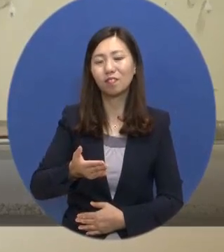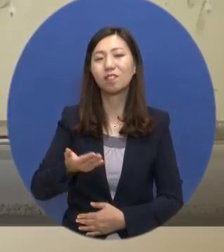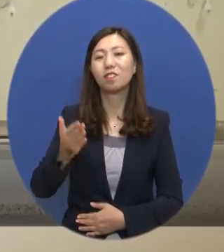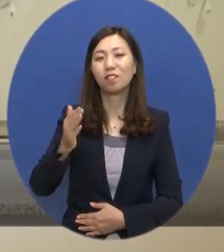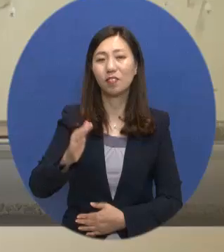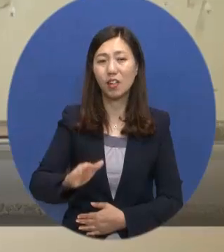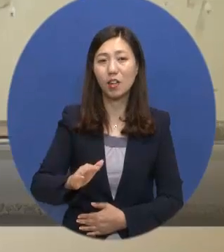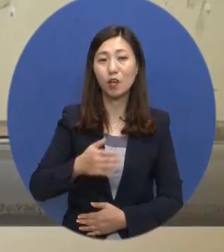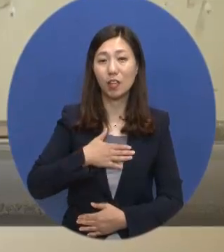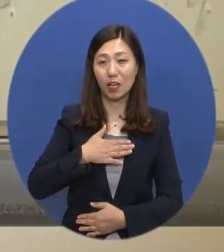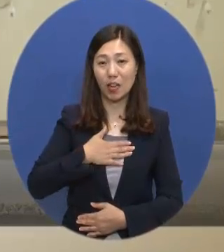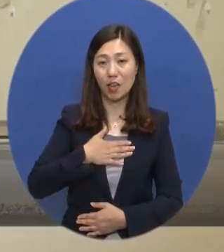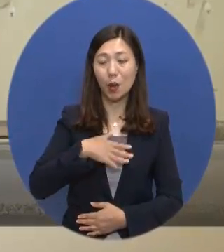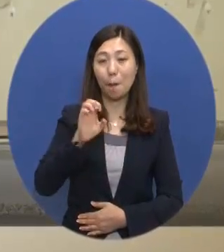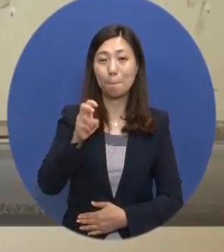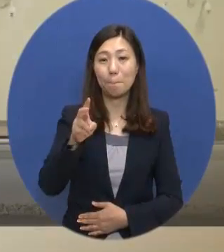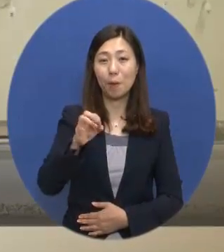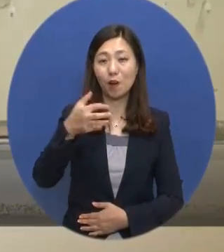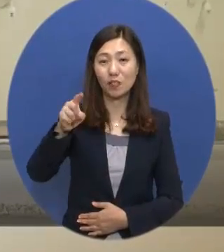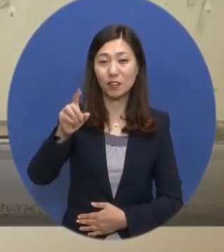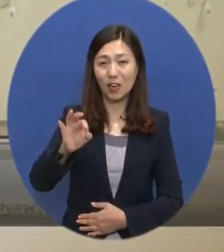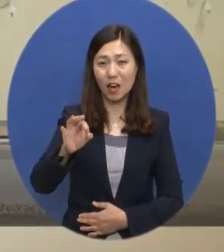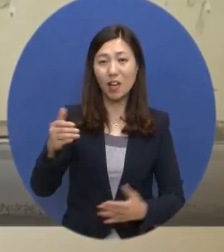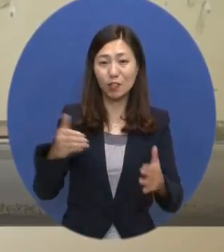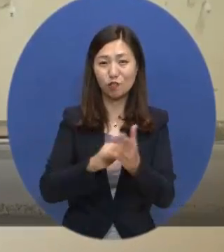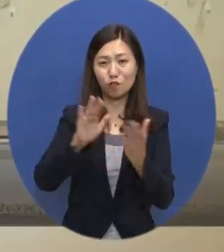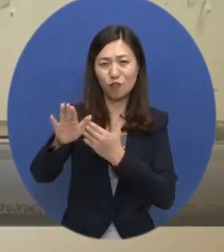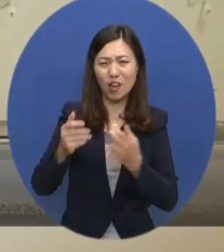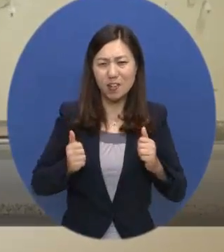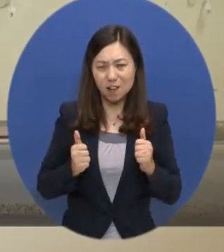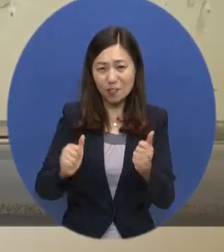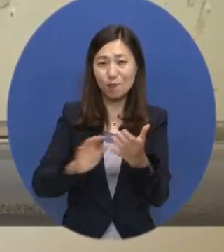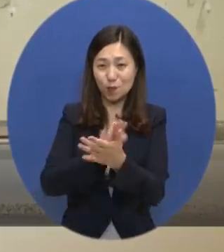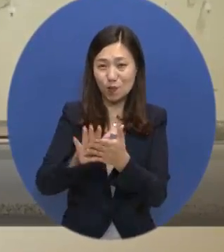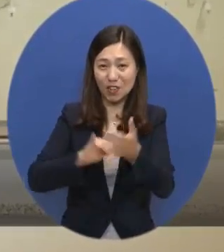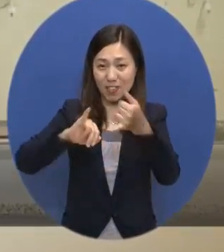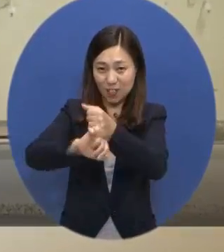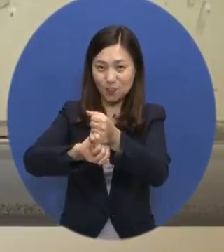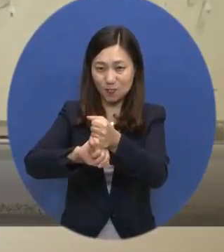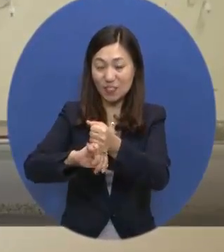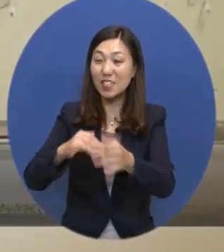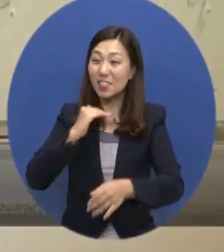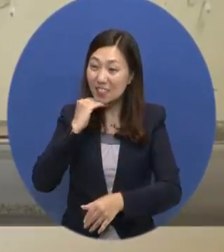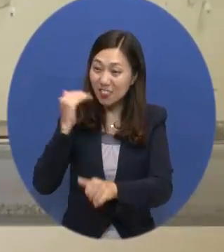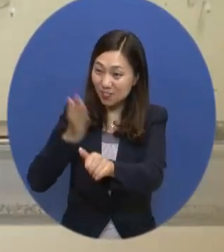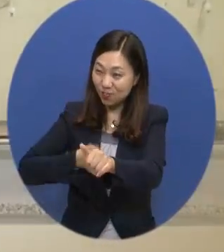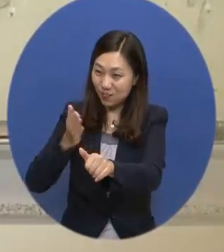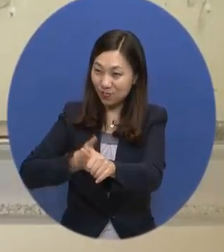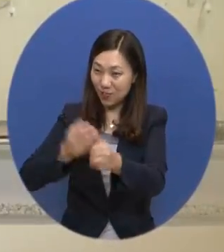아빠가 평창이 끝나고 나면 열심히 놀아줄게. 그때까지 기다려. 화이팅.